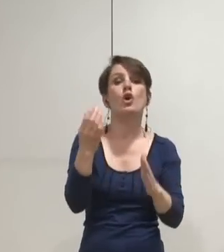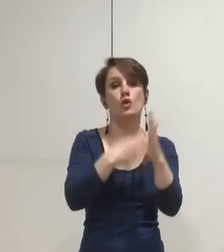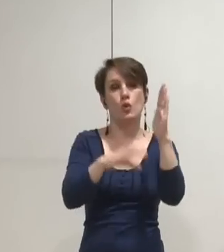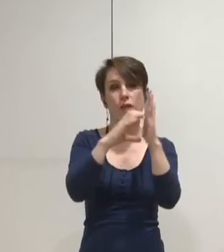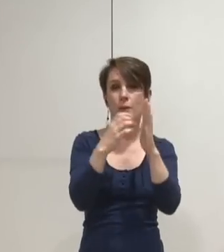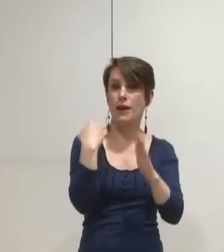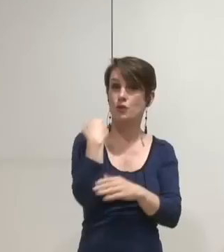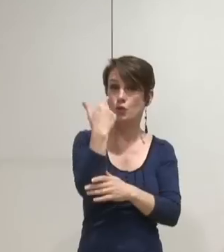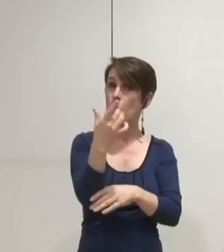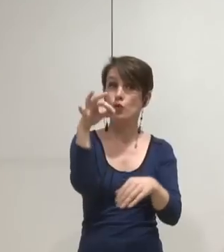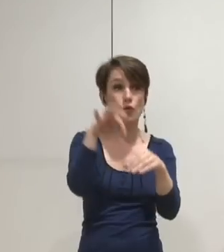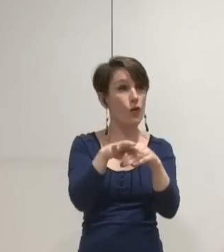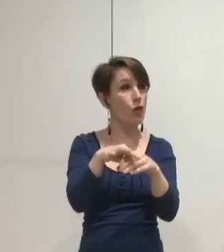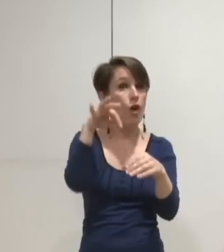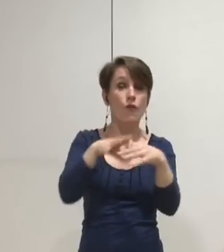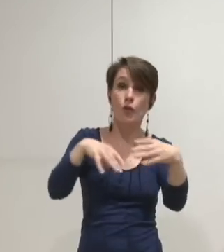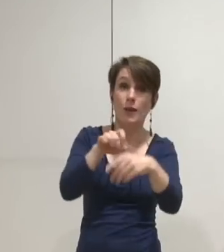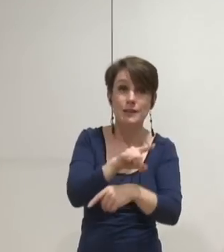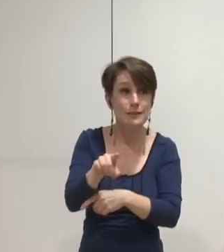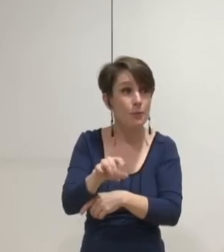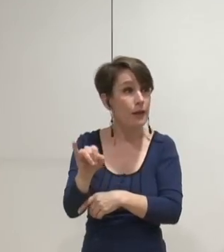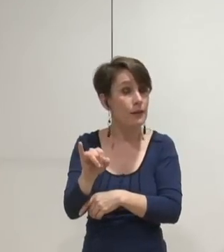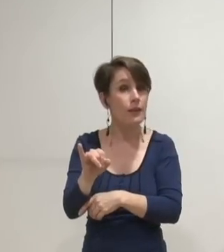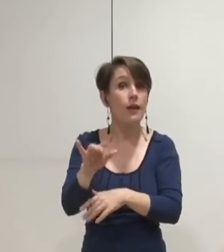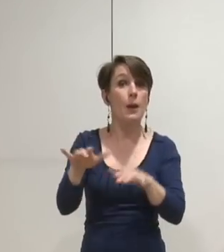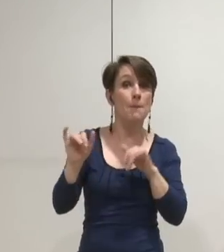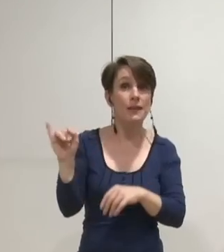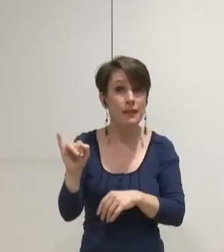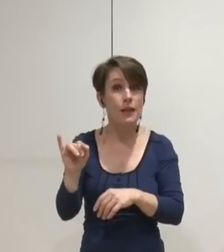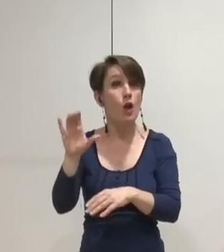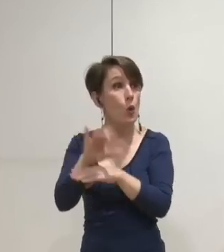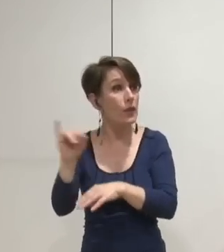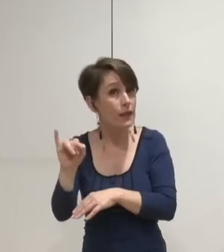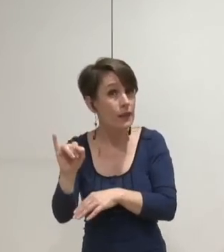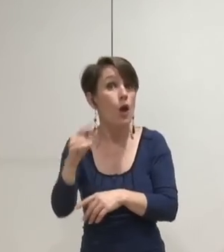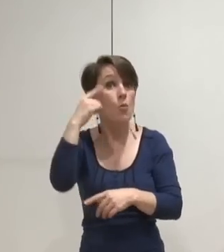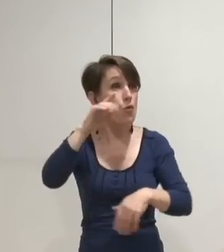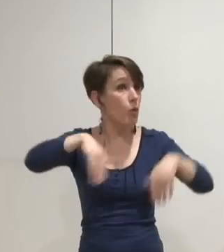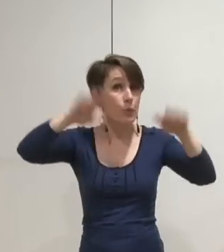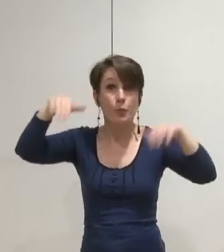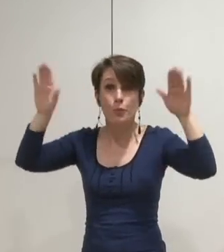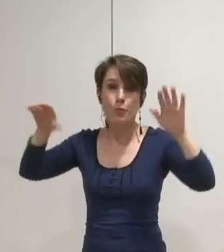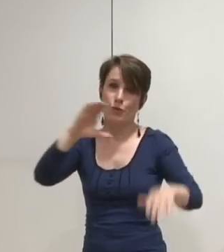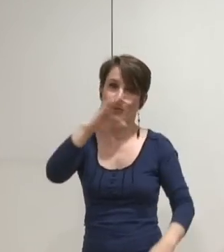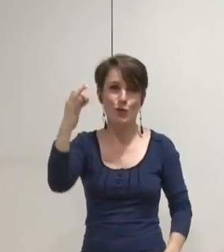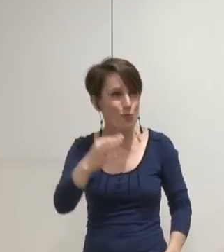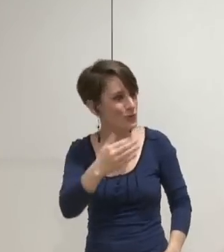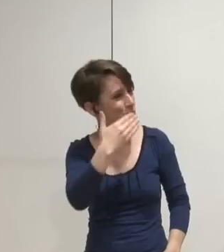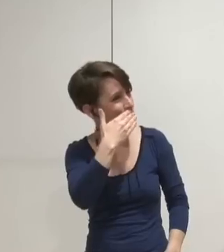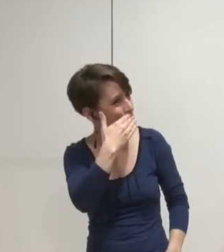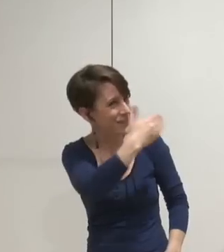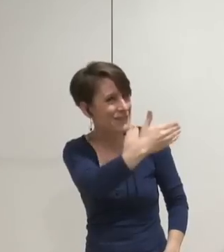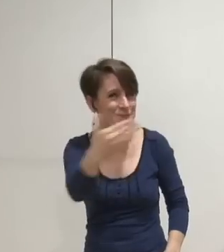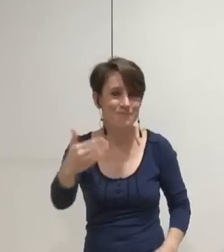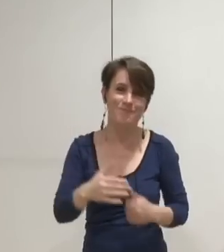qui ne prend pas part au vote qui s'abstient qui est contre qui est pour unanimité je vous remercie délibération